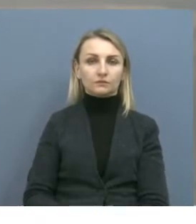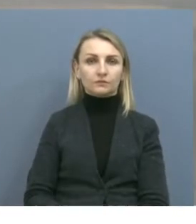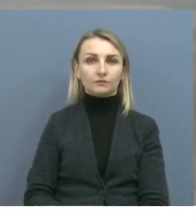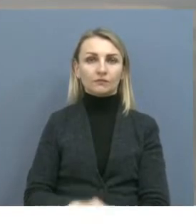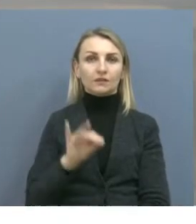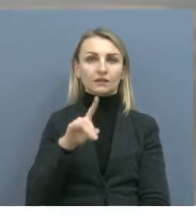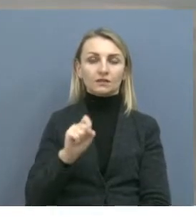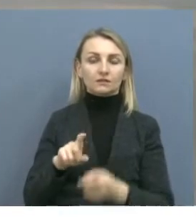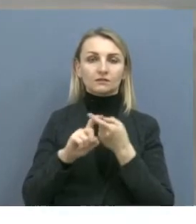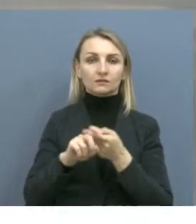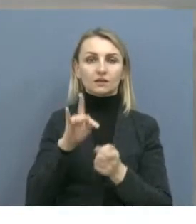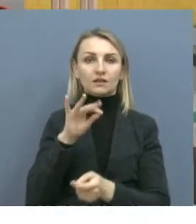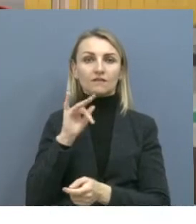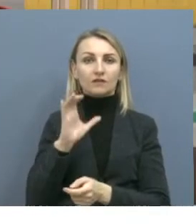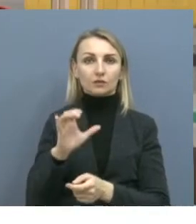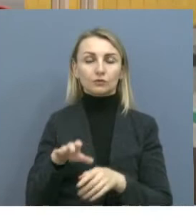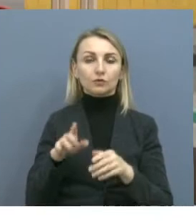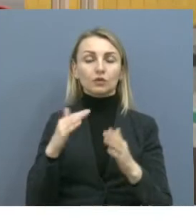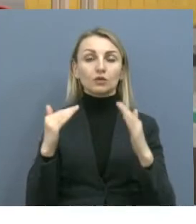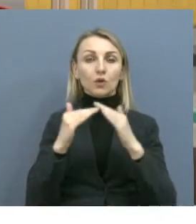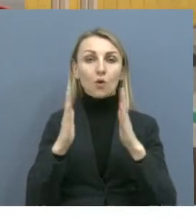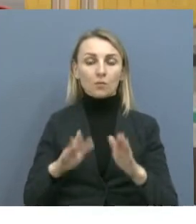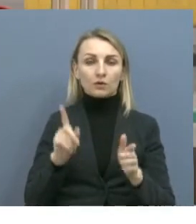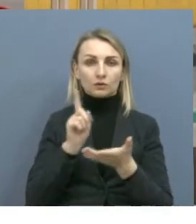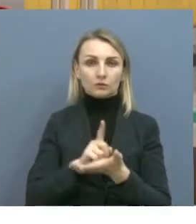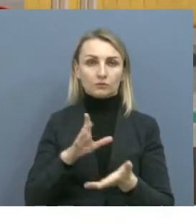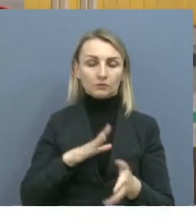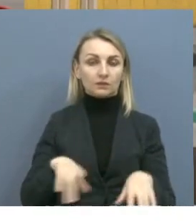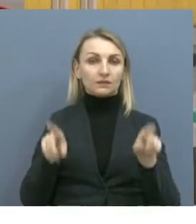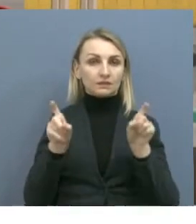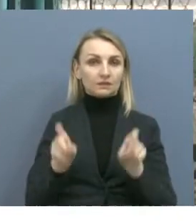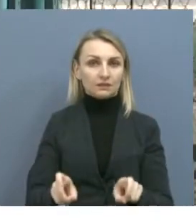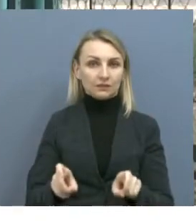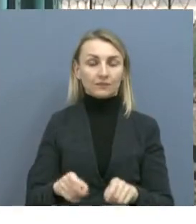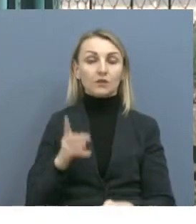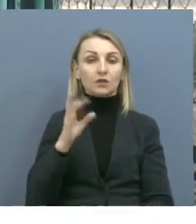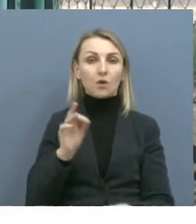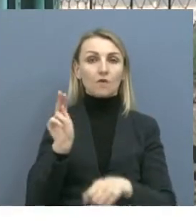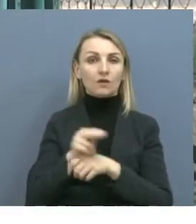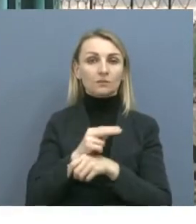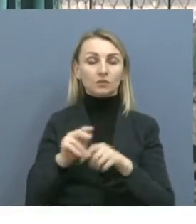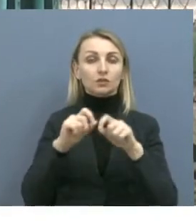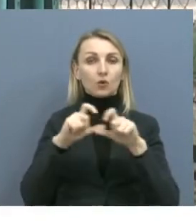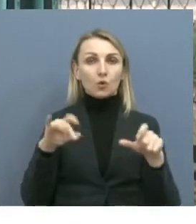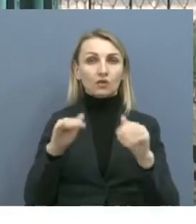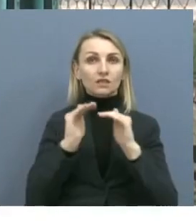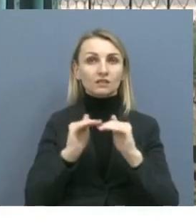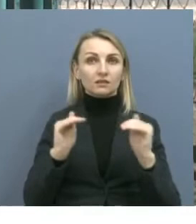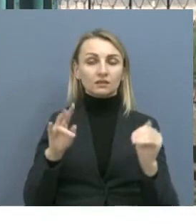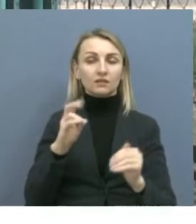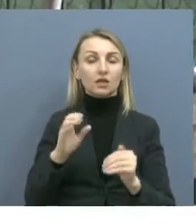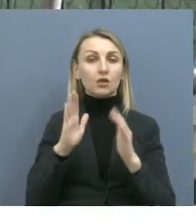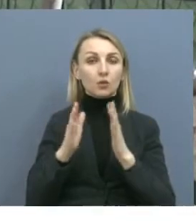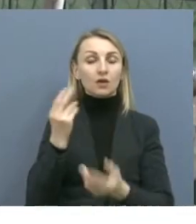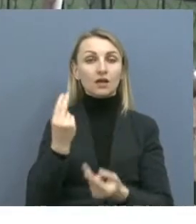Из-за коронавируса проводить время изолированно на дому считается проявлением гражданской ответственности. Но воспитанников школ и детских садов привлекают не только